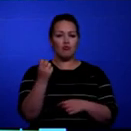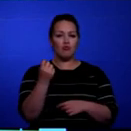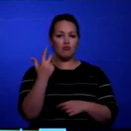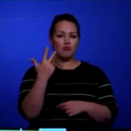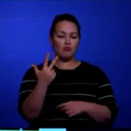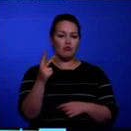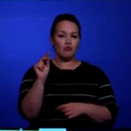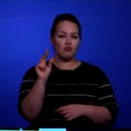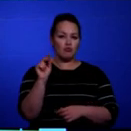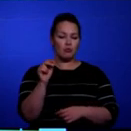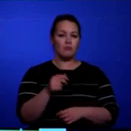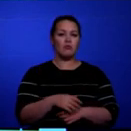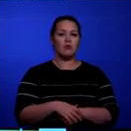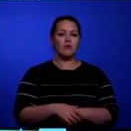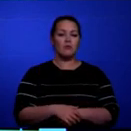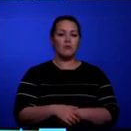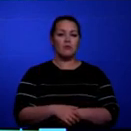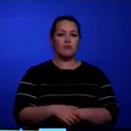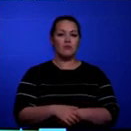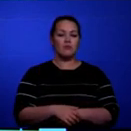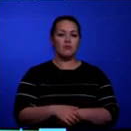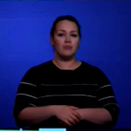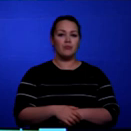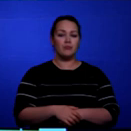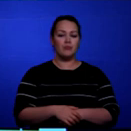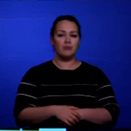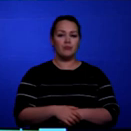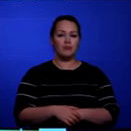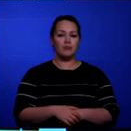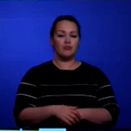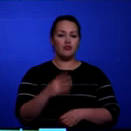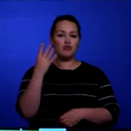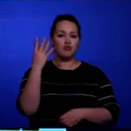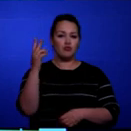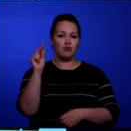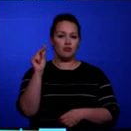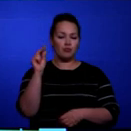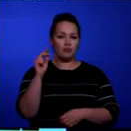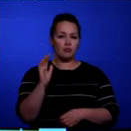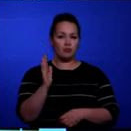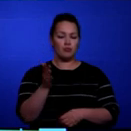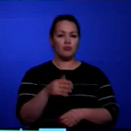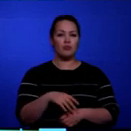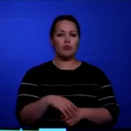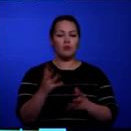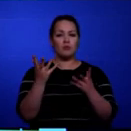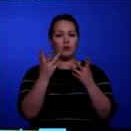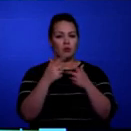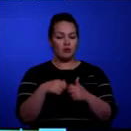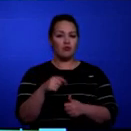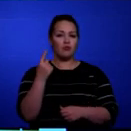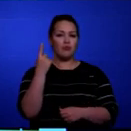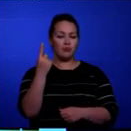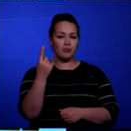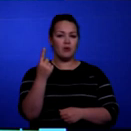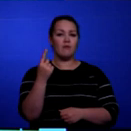цифры значит в час на будет четыре цифры в количестве первого